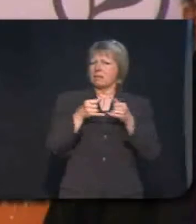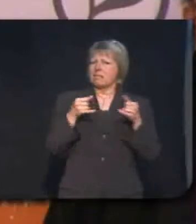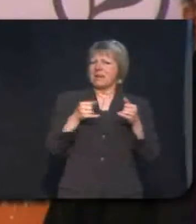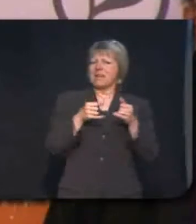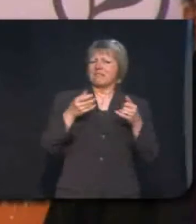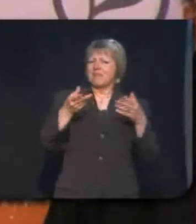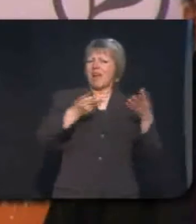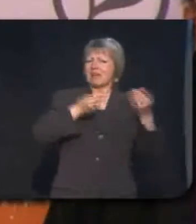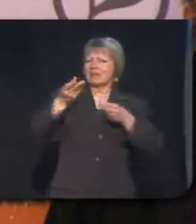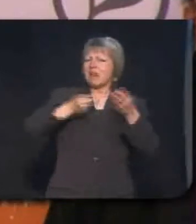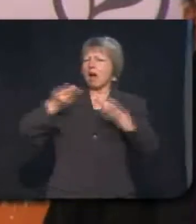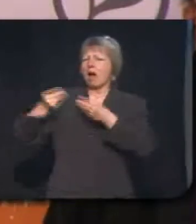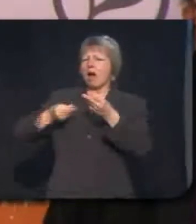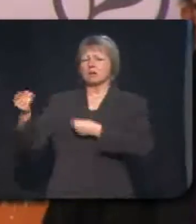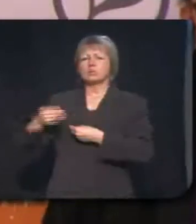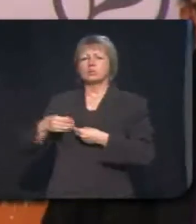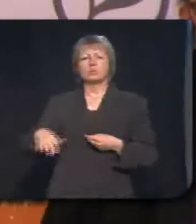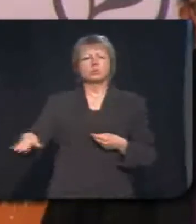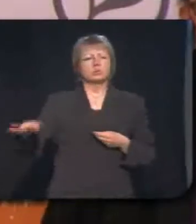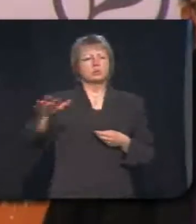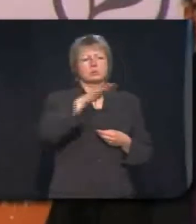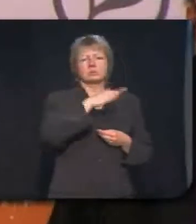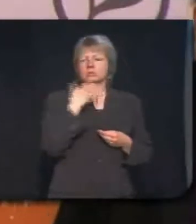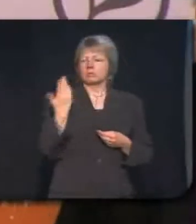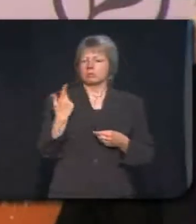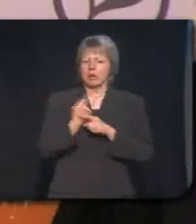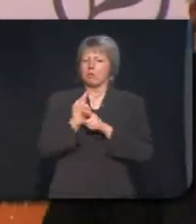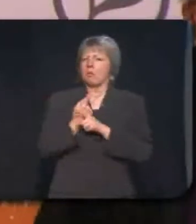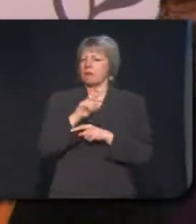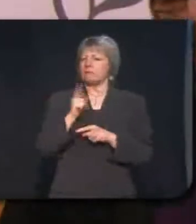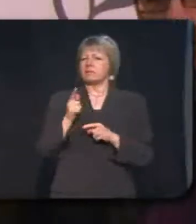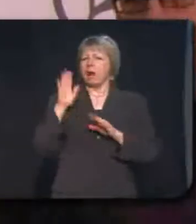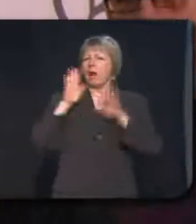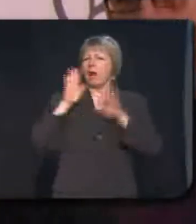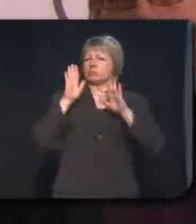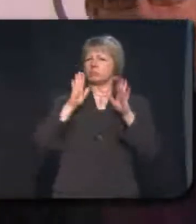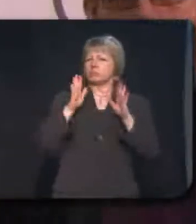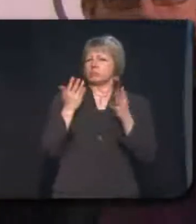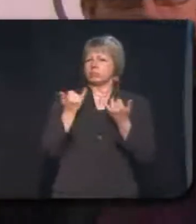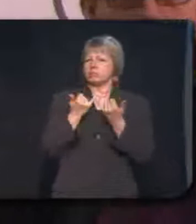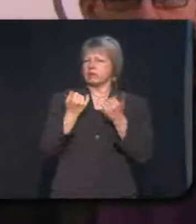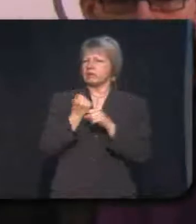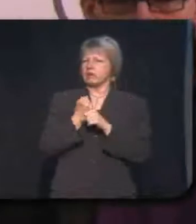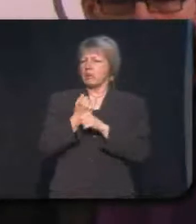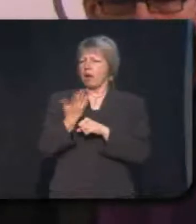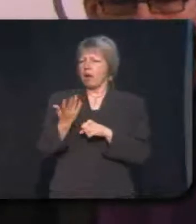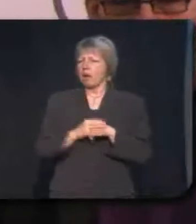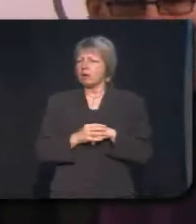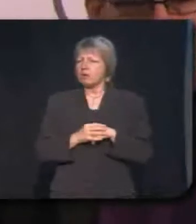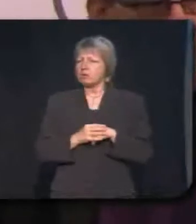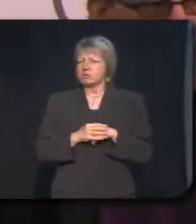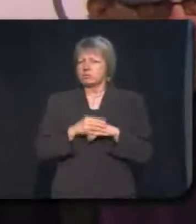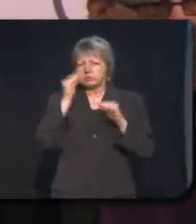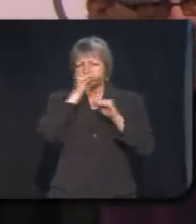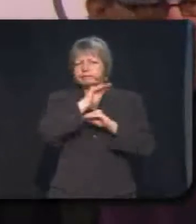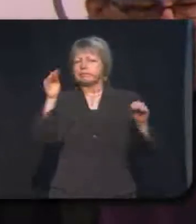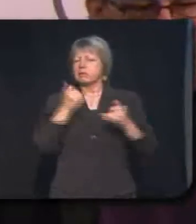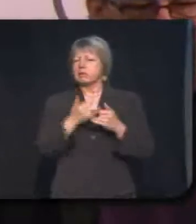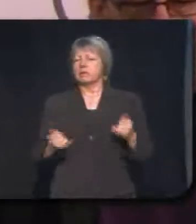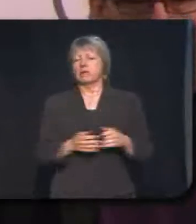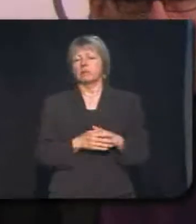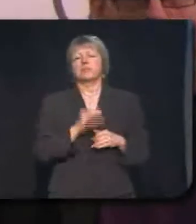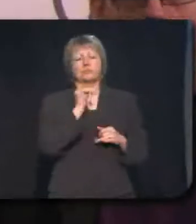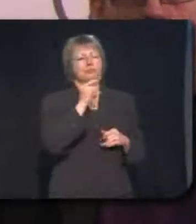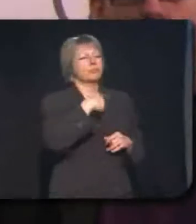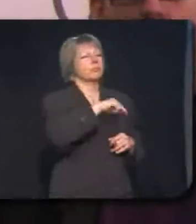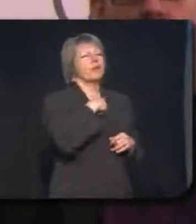für die ganzen Benachrichtigungen dass bald wieder eine Abstimmung ist umgehen auch das haben wir bedacht für Leute die sich nicht